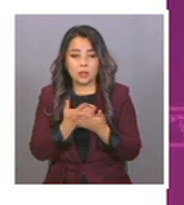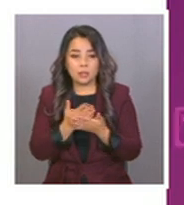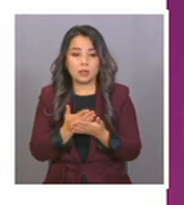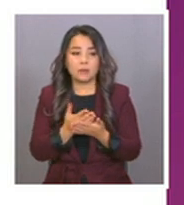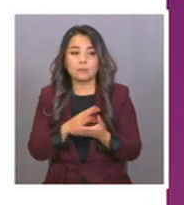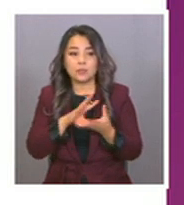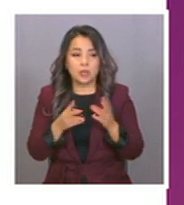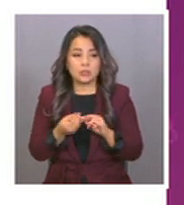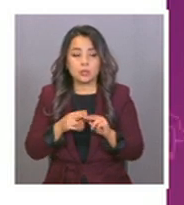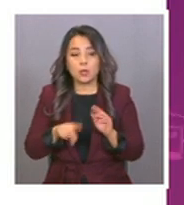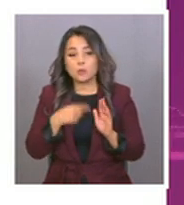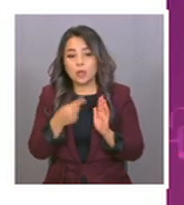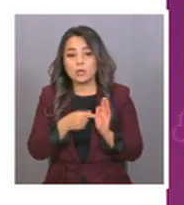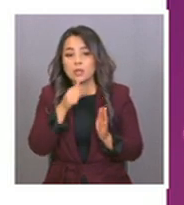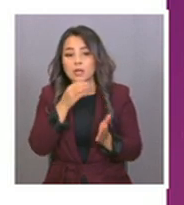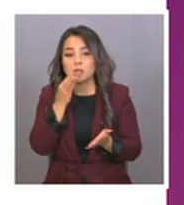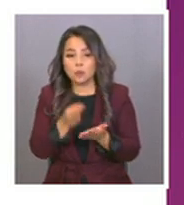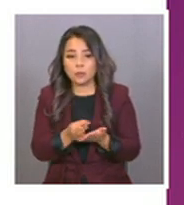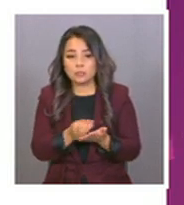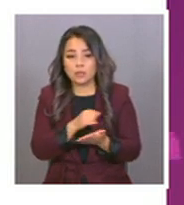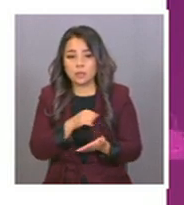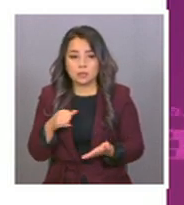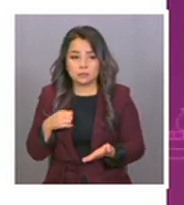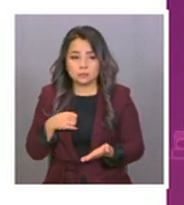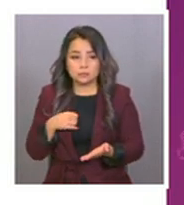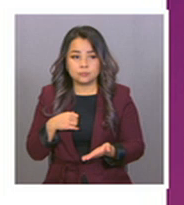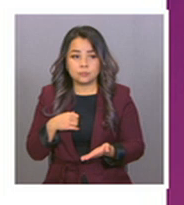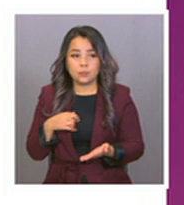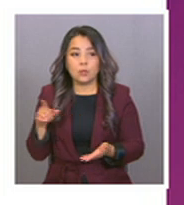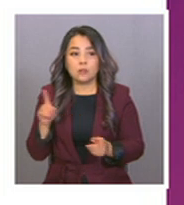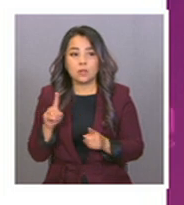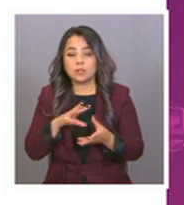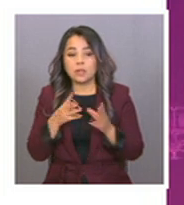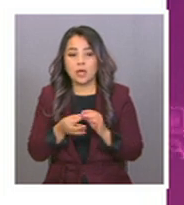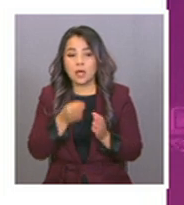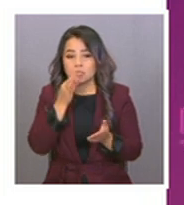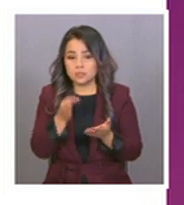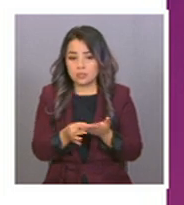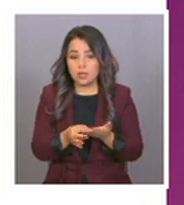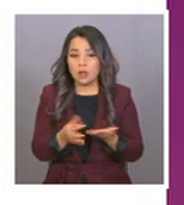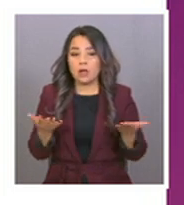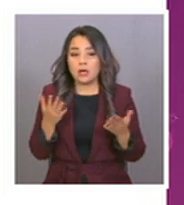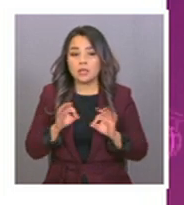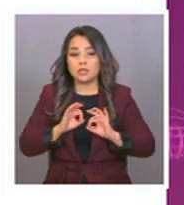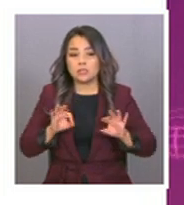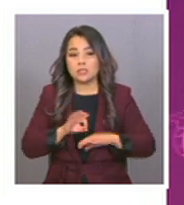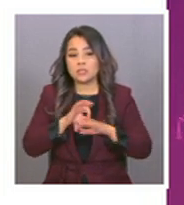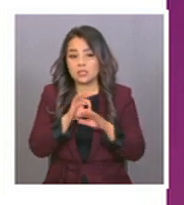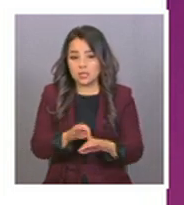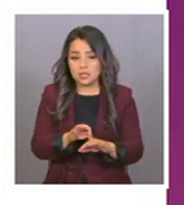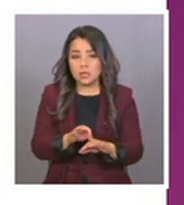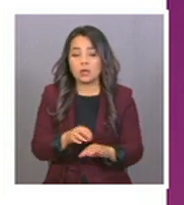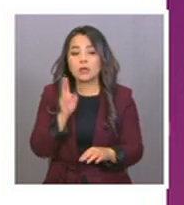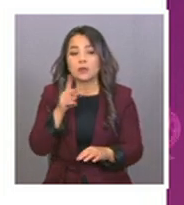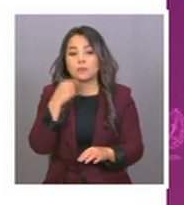мына сұрақтарға жауап беріңіздер. Не туралы айтылды, қалай жеткізілді, кімдерге